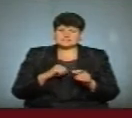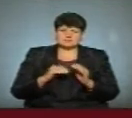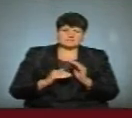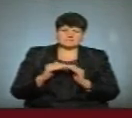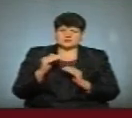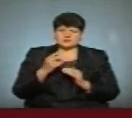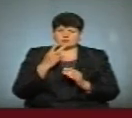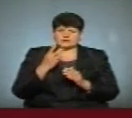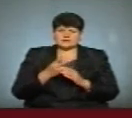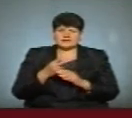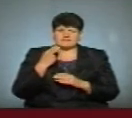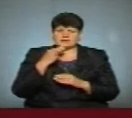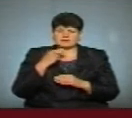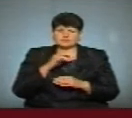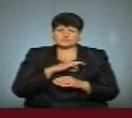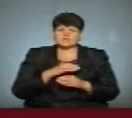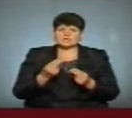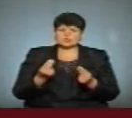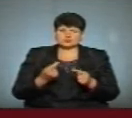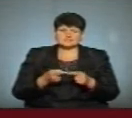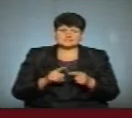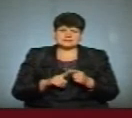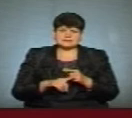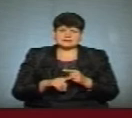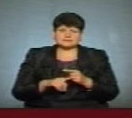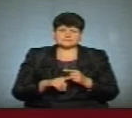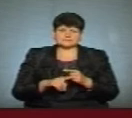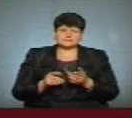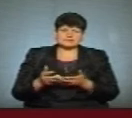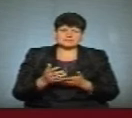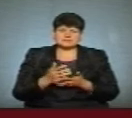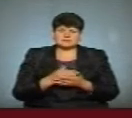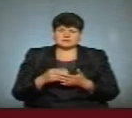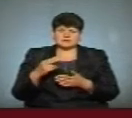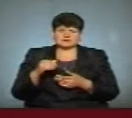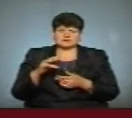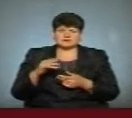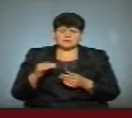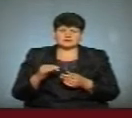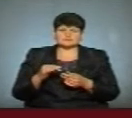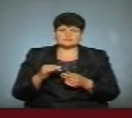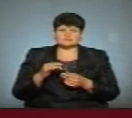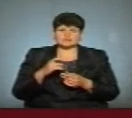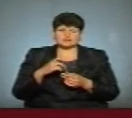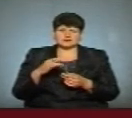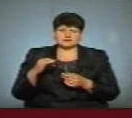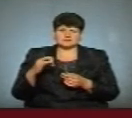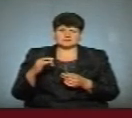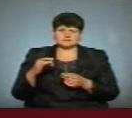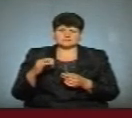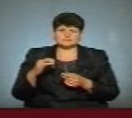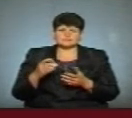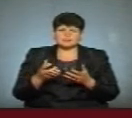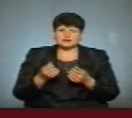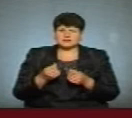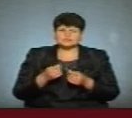показниками ефективного використання коштів. Це на даних, зібраних у рамках проекту USAID Health Financing and Governance. Брались